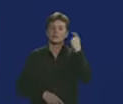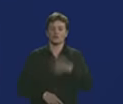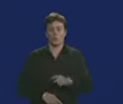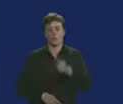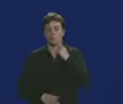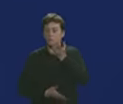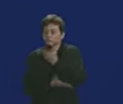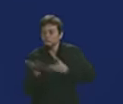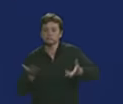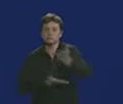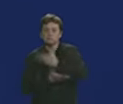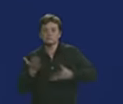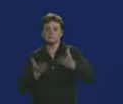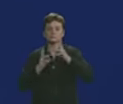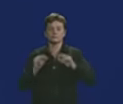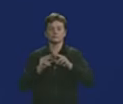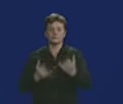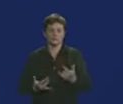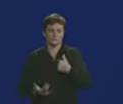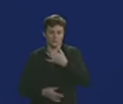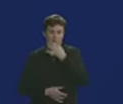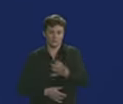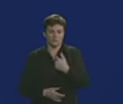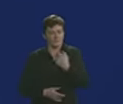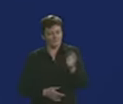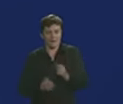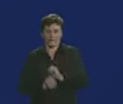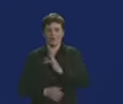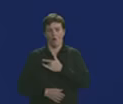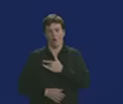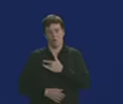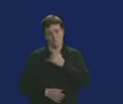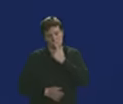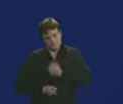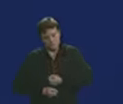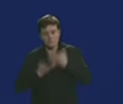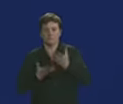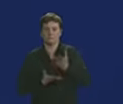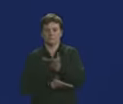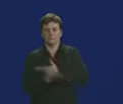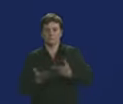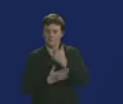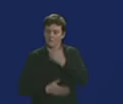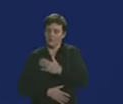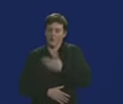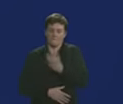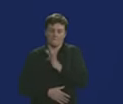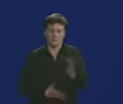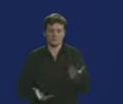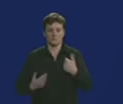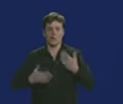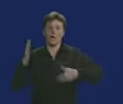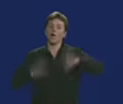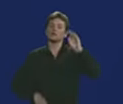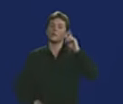partager avec vous, je viens, je vous l'ai dit, avec mon cœur, partager les sentiments profonds que j'ai pour la France. Je ne suis pas candidat